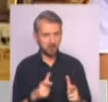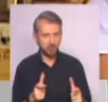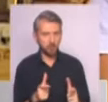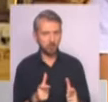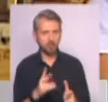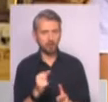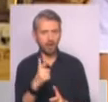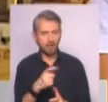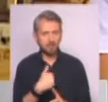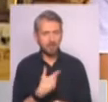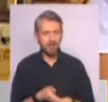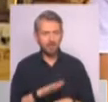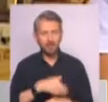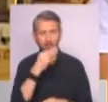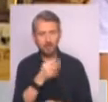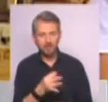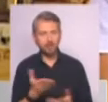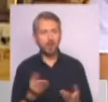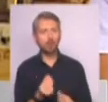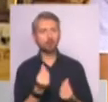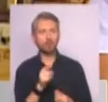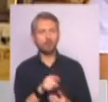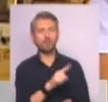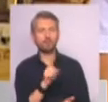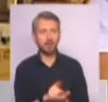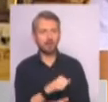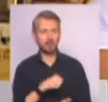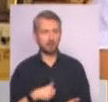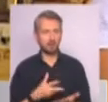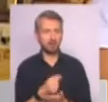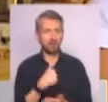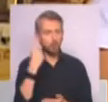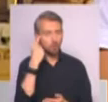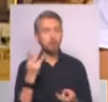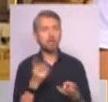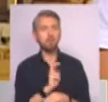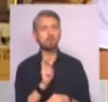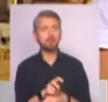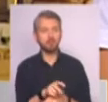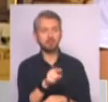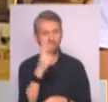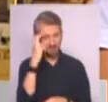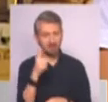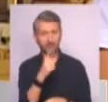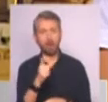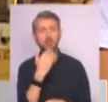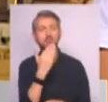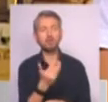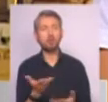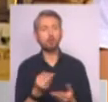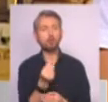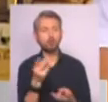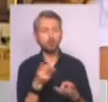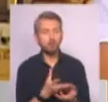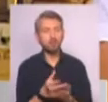відповідний газ. Мені важко сказати, яку суму ви саме маєте заплатити. Я думаю, що треба піти до постачальної організації, запитати, яку суму вам